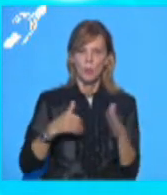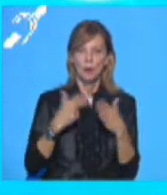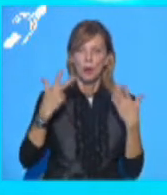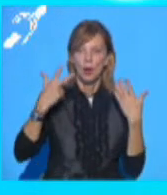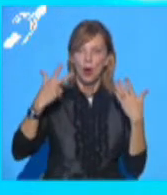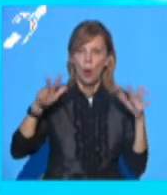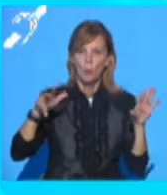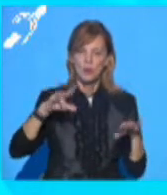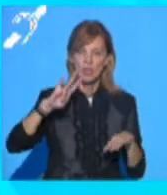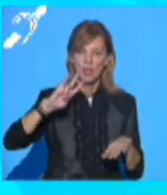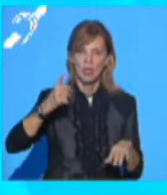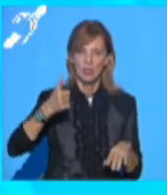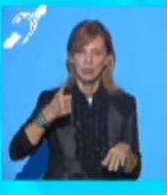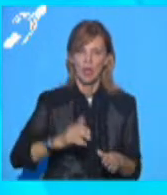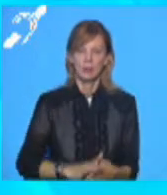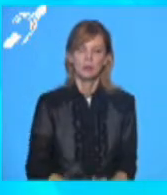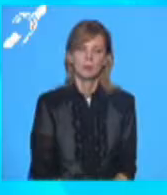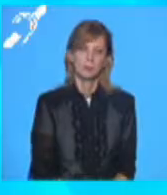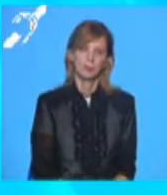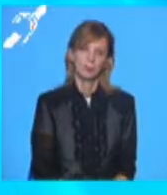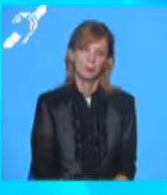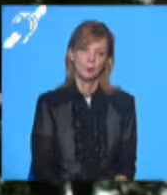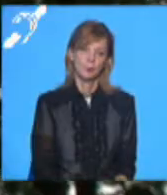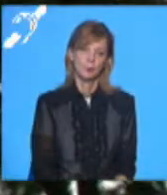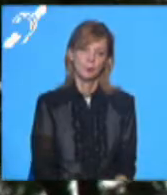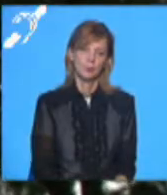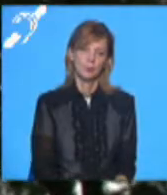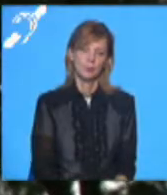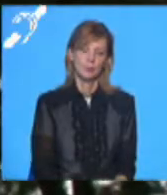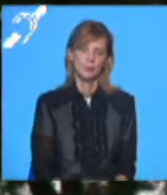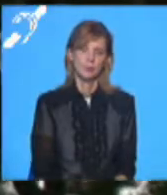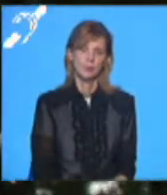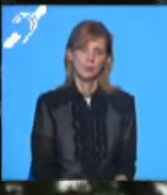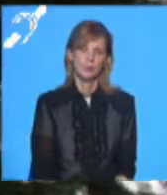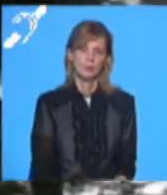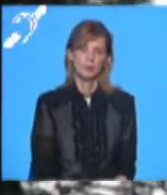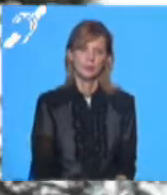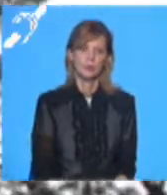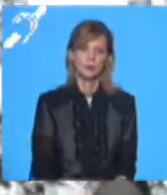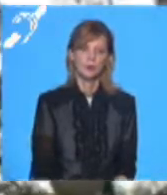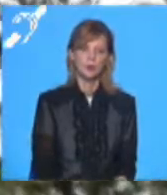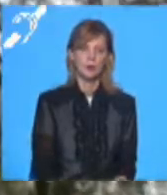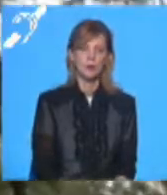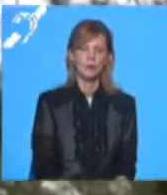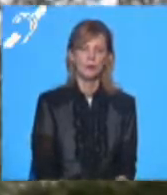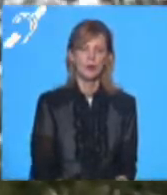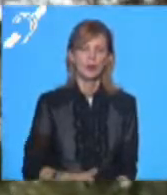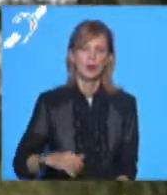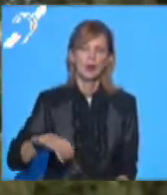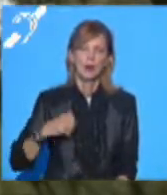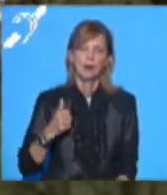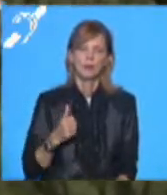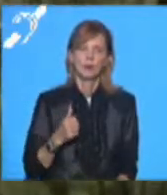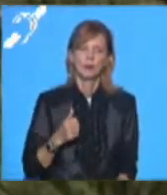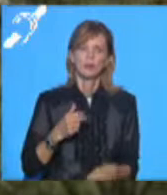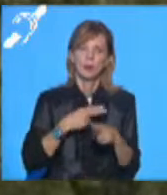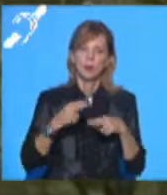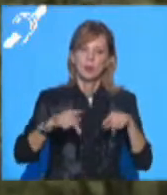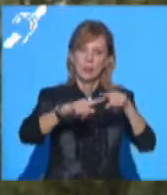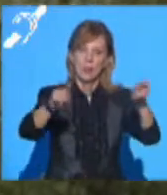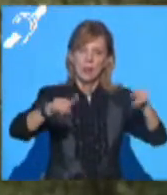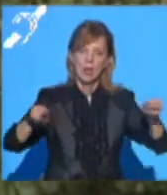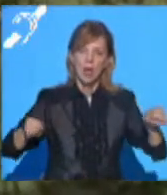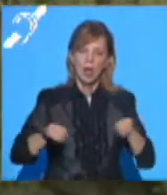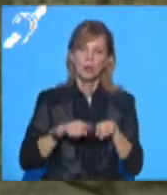de aproape 800 de hectare. Vor fi vizate lacurile de pe teritoriul